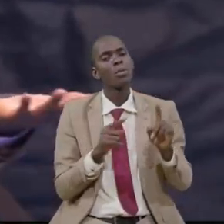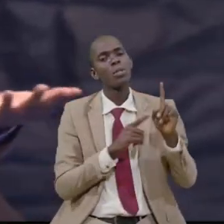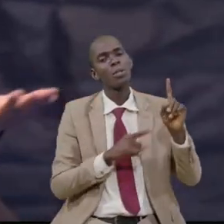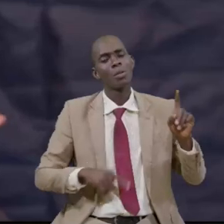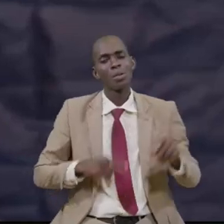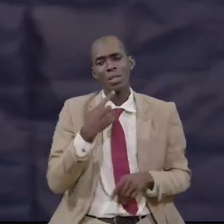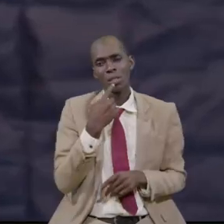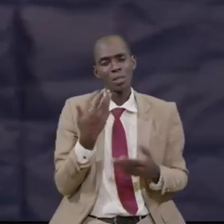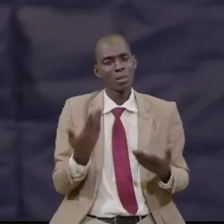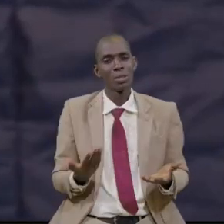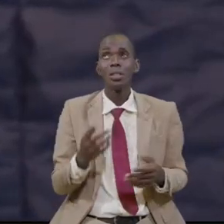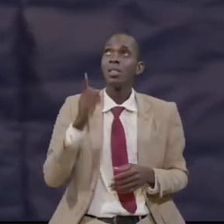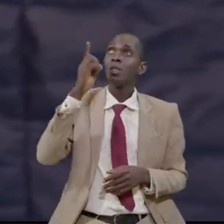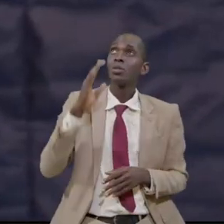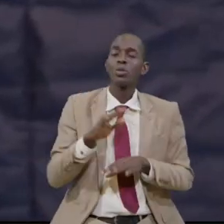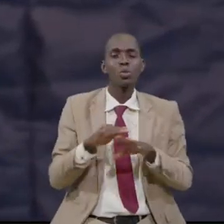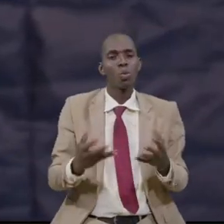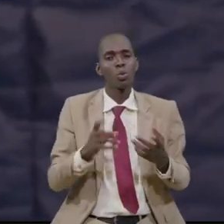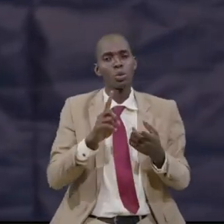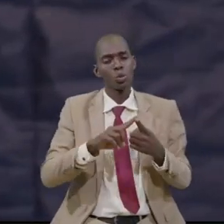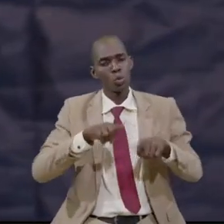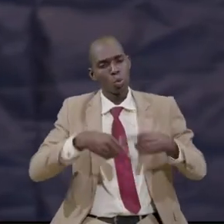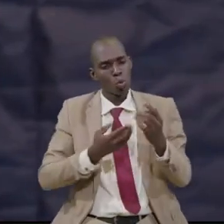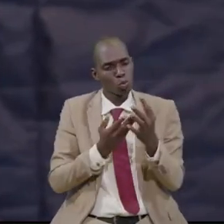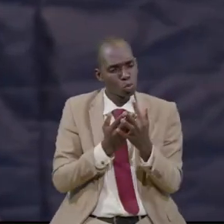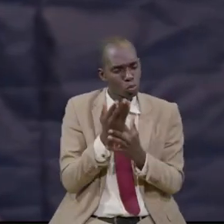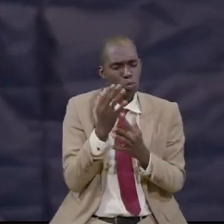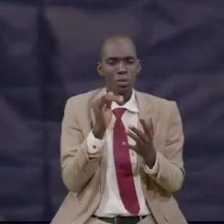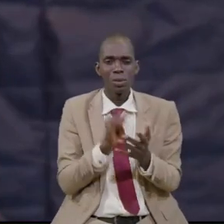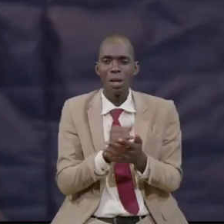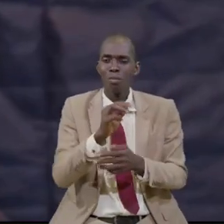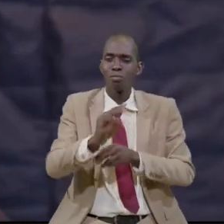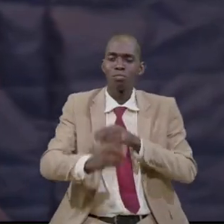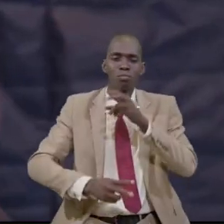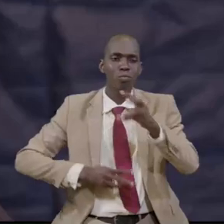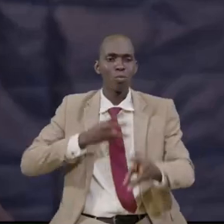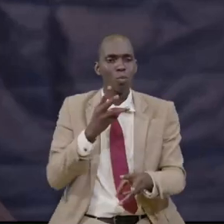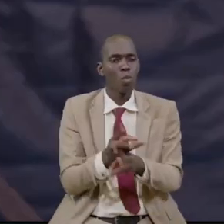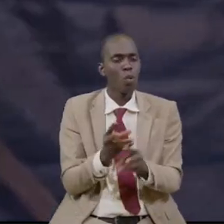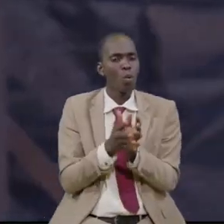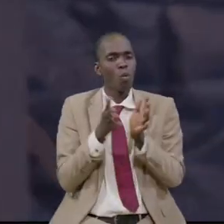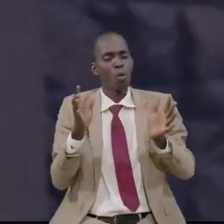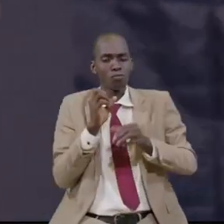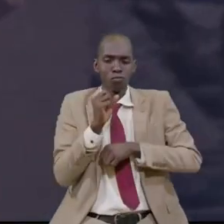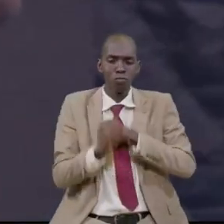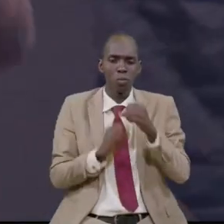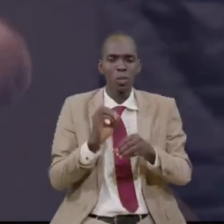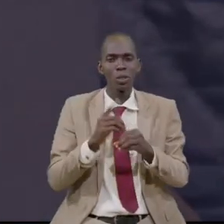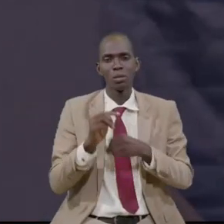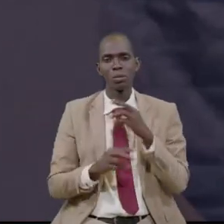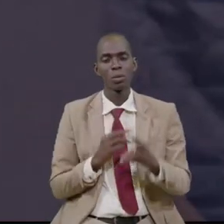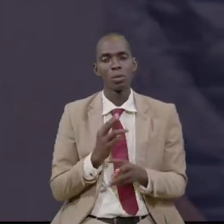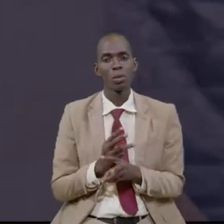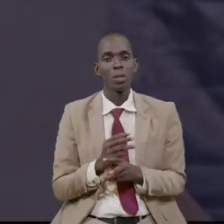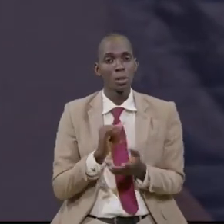que vous parcouriez cela, ce qui est une souffrance universelle. Il a dit que